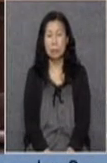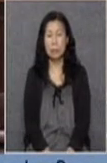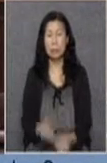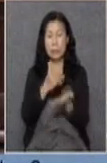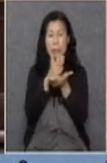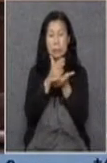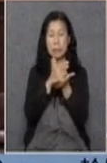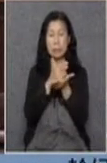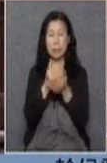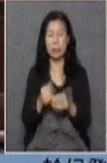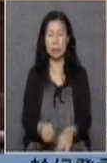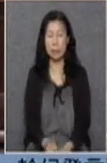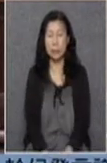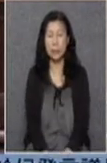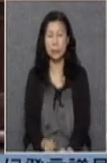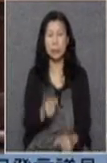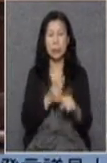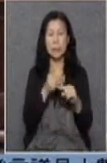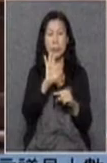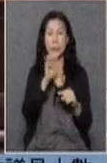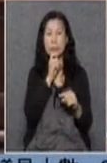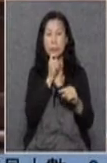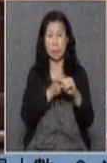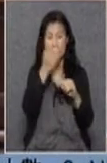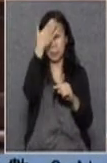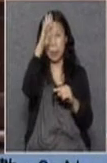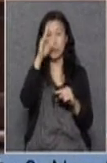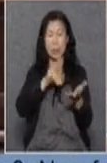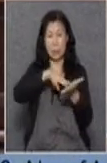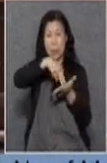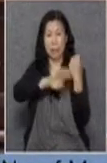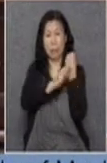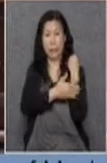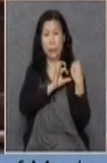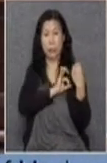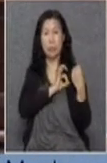嘅啫。咁仲唔止喎，大家其實都明白喺立法會講咗咁耐呢，